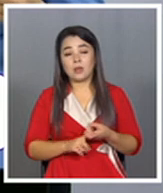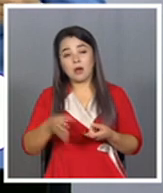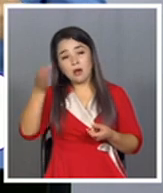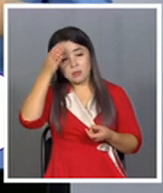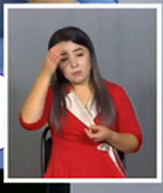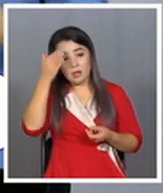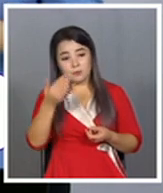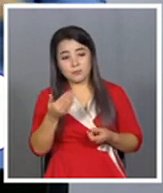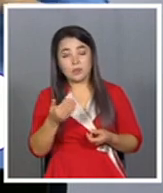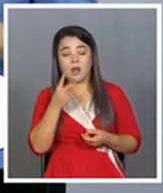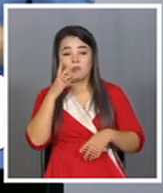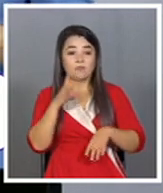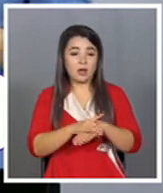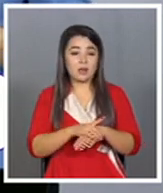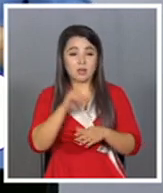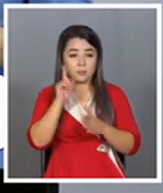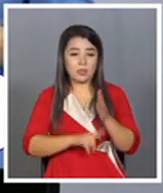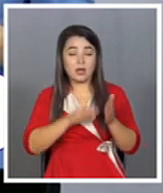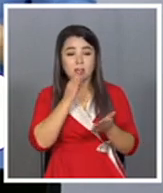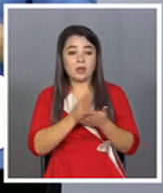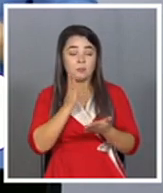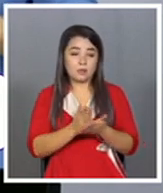ғалымдар фактілерге сүйене отырып,